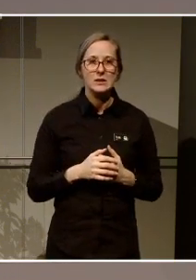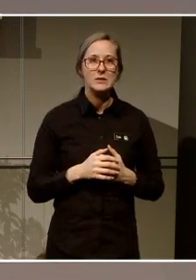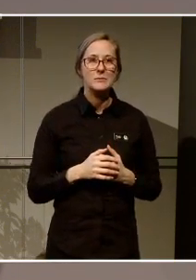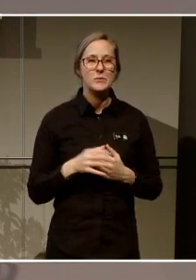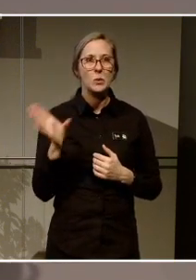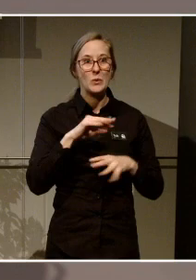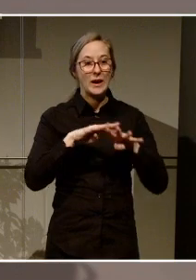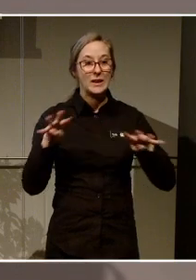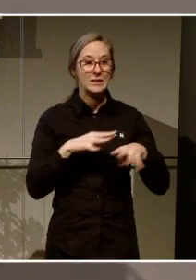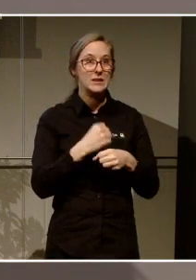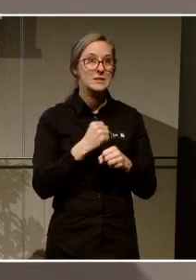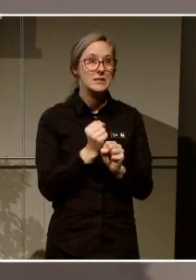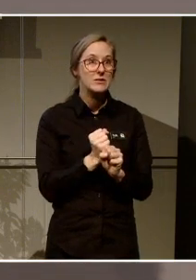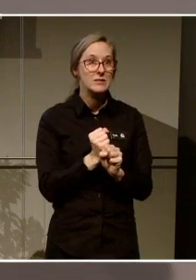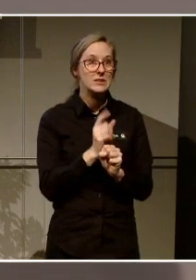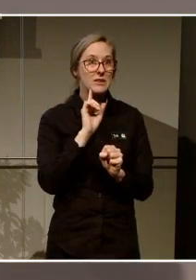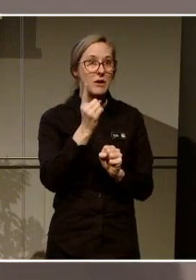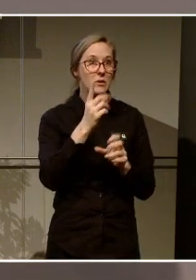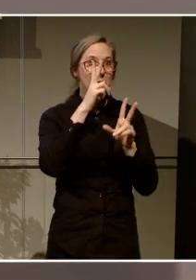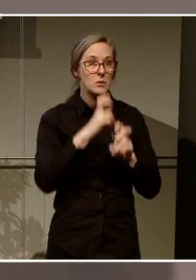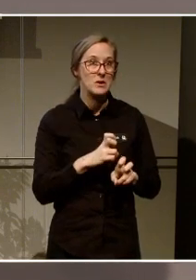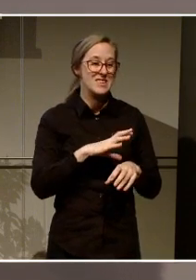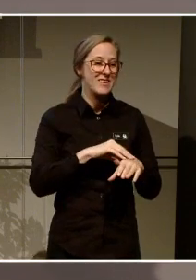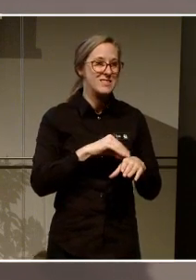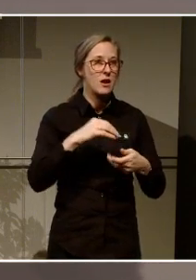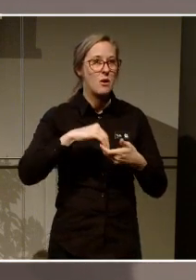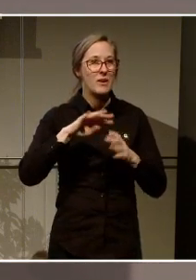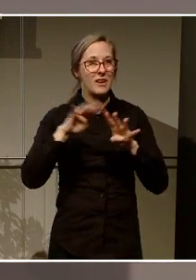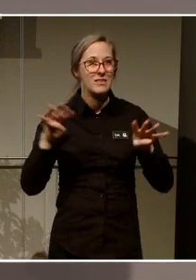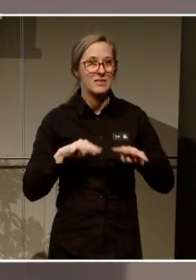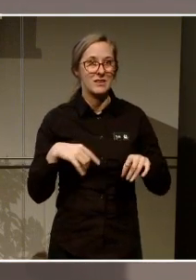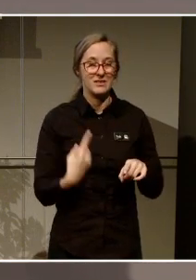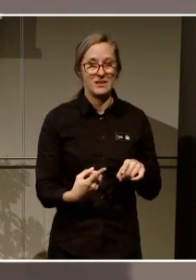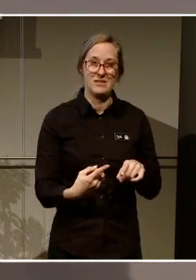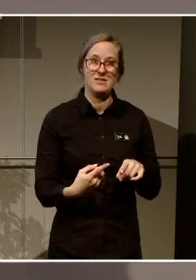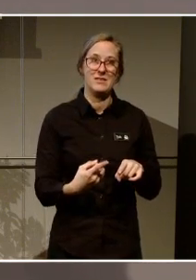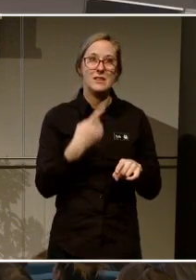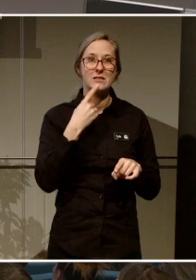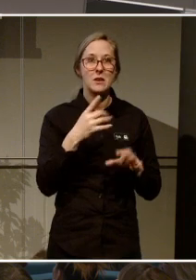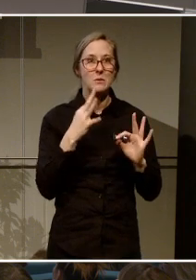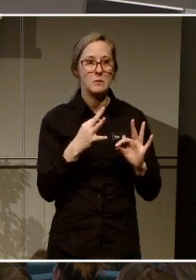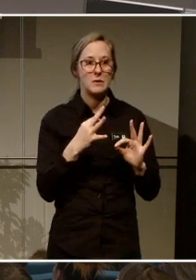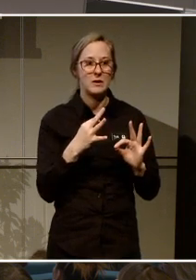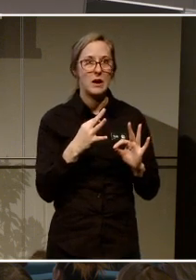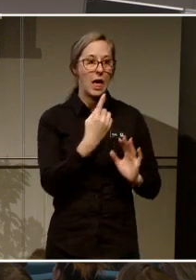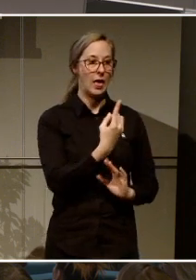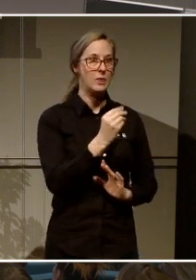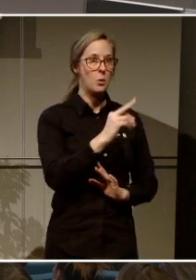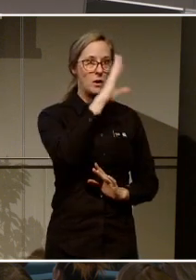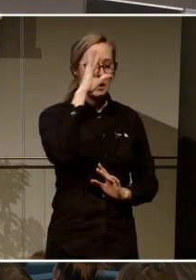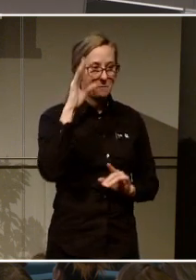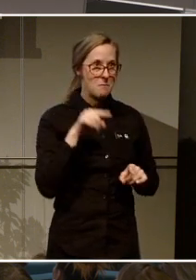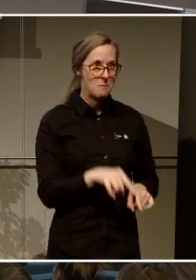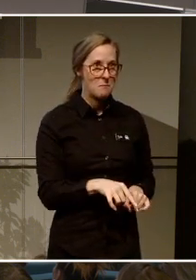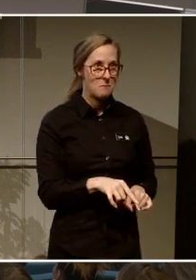ju Internetstiftelsens årliga studie Svenskarna och internet, som säger något om ettåringarna. De är kanske då